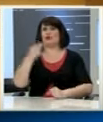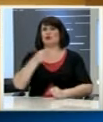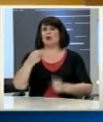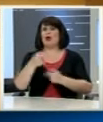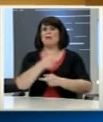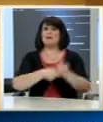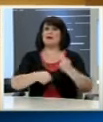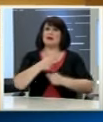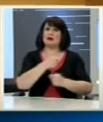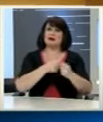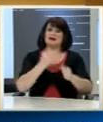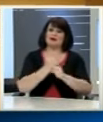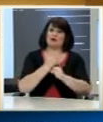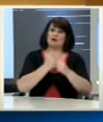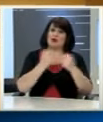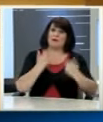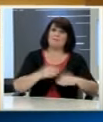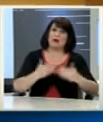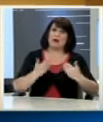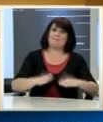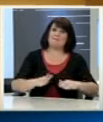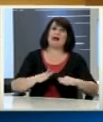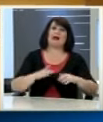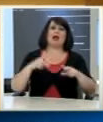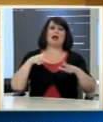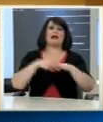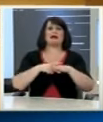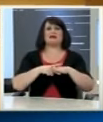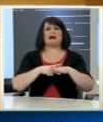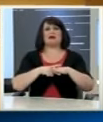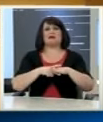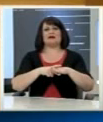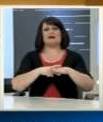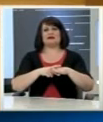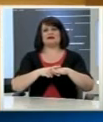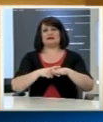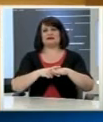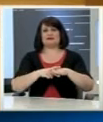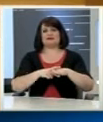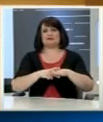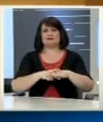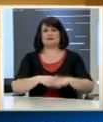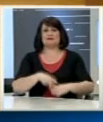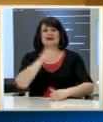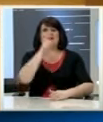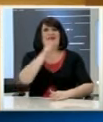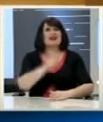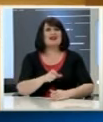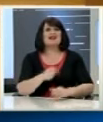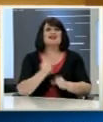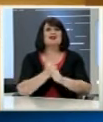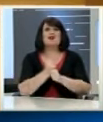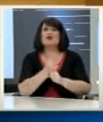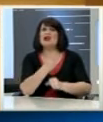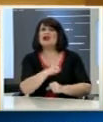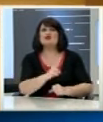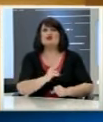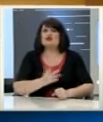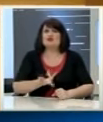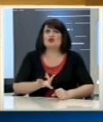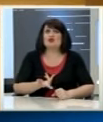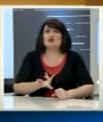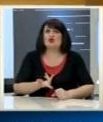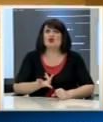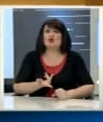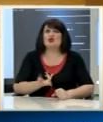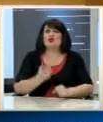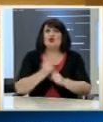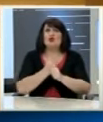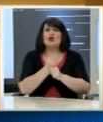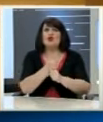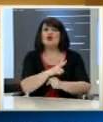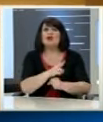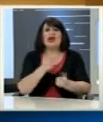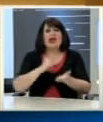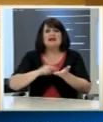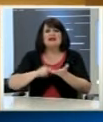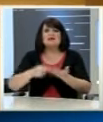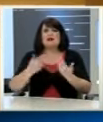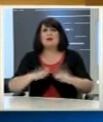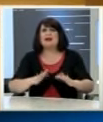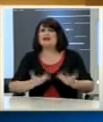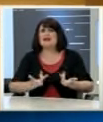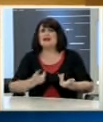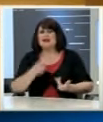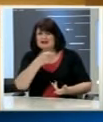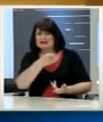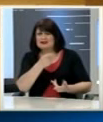επιχειρήσεις και σε άλλες ελληνικές τράπεζες εσείς κύριε τσίρα ακριβώς που έχετε δουλέψει πού έχετε δουλέψει εσείς πόσα ένσημα έχετε